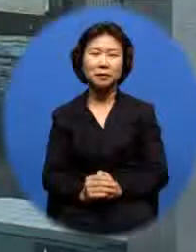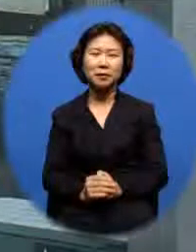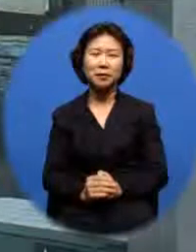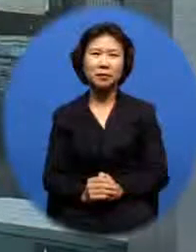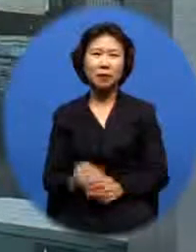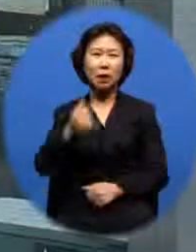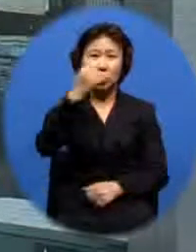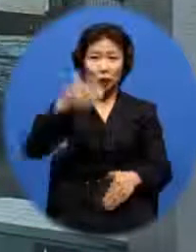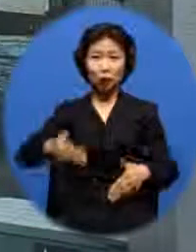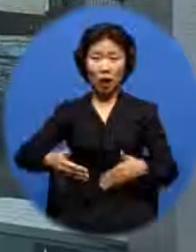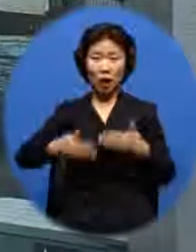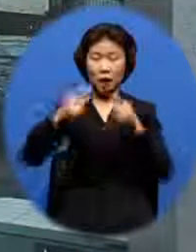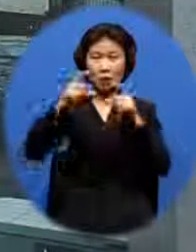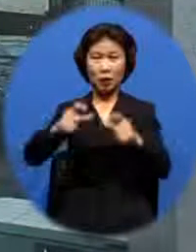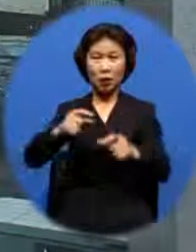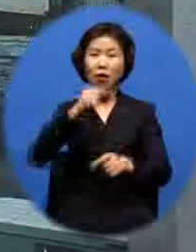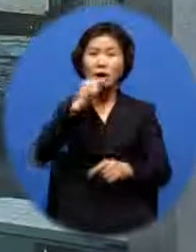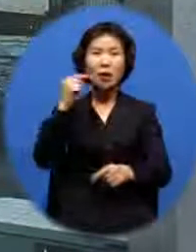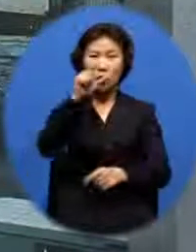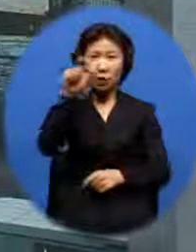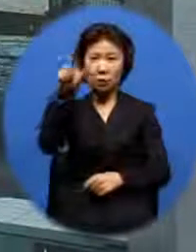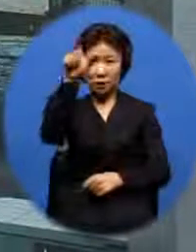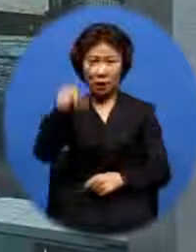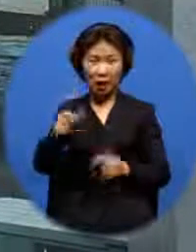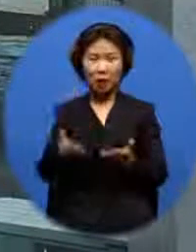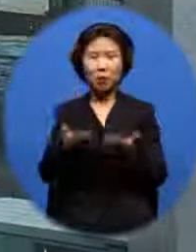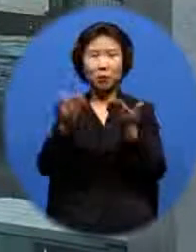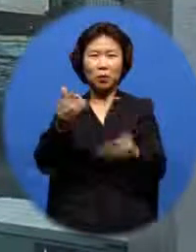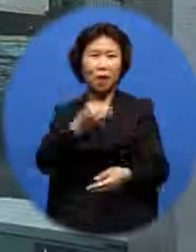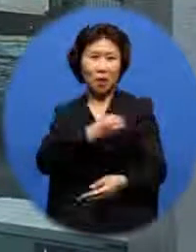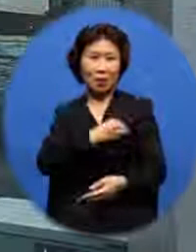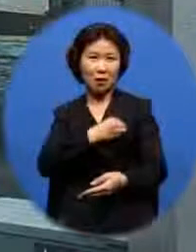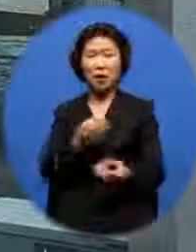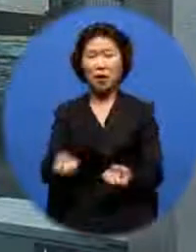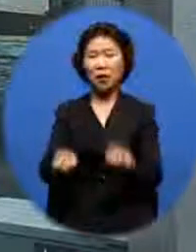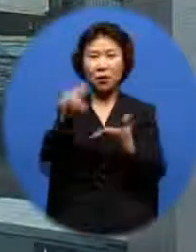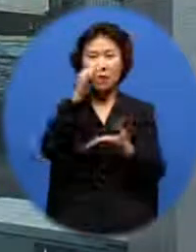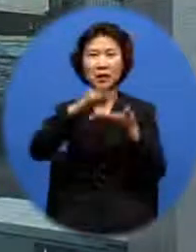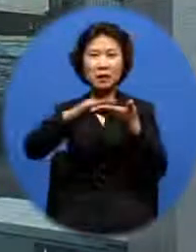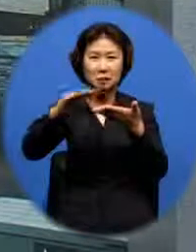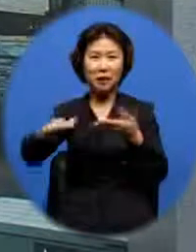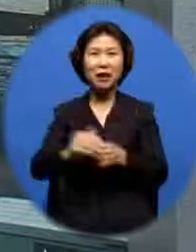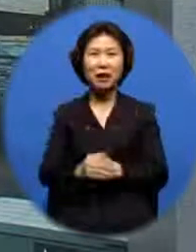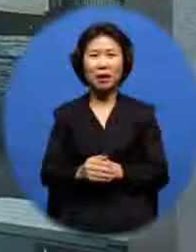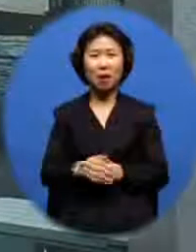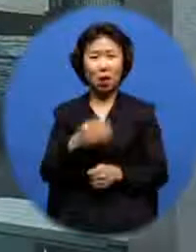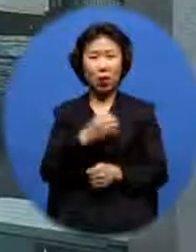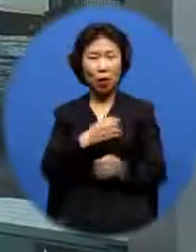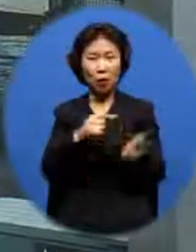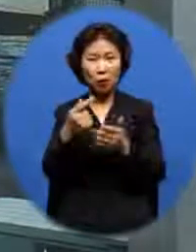충남 지역 적십자 봉사원들이 한데 어우러지는 의미 있는 자리가 마련됐습니다. 적십자 봉사원들을 위한 흥겨운